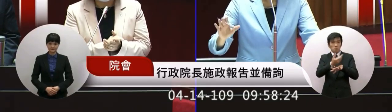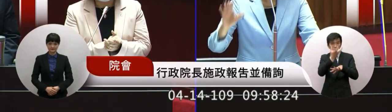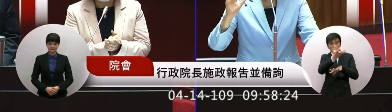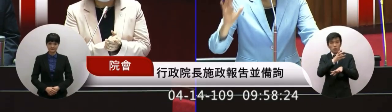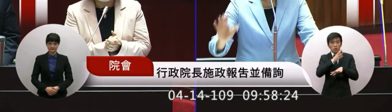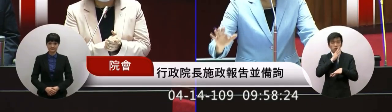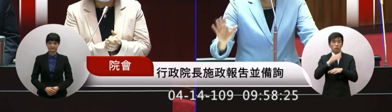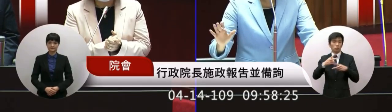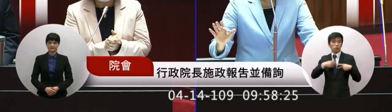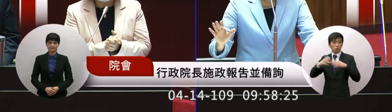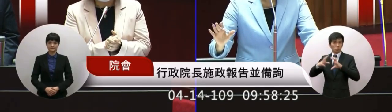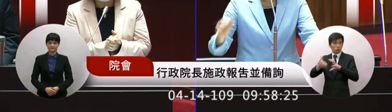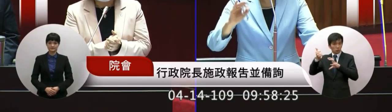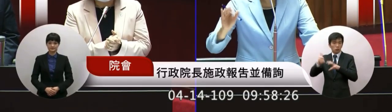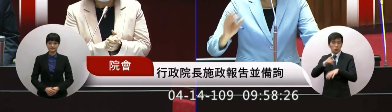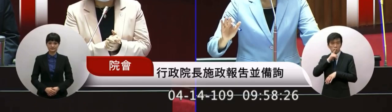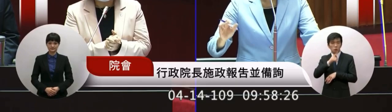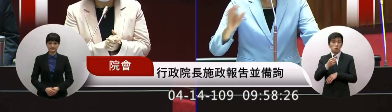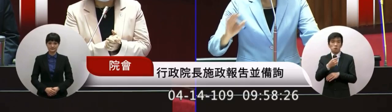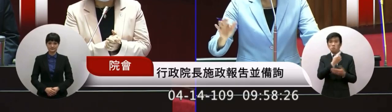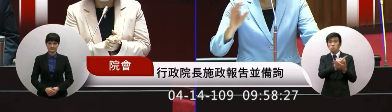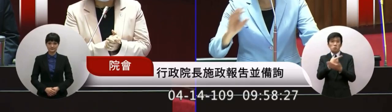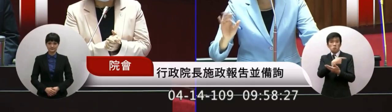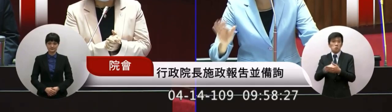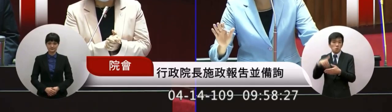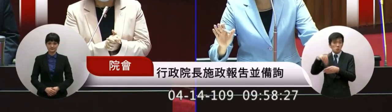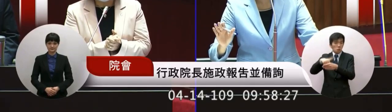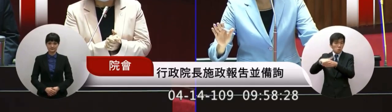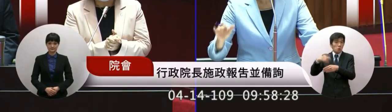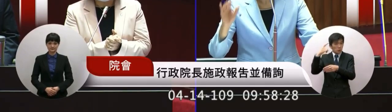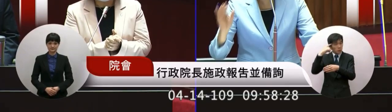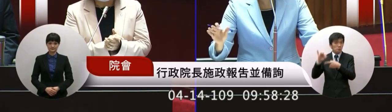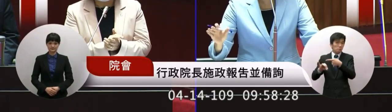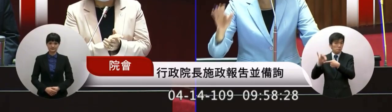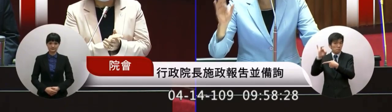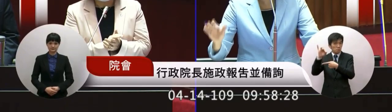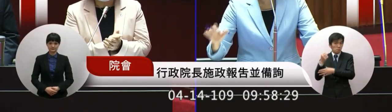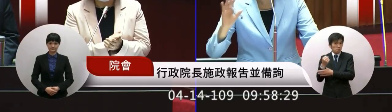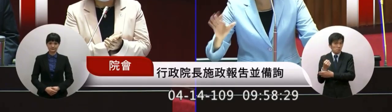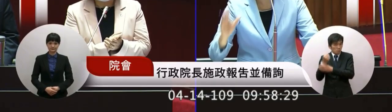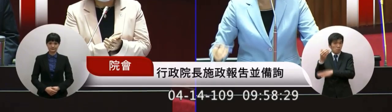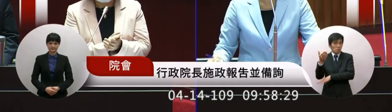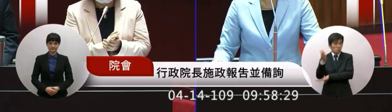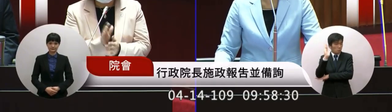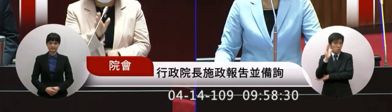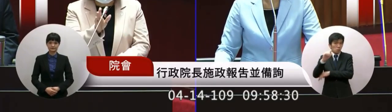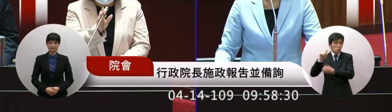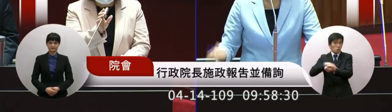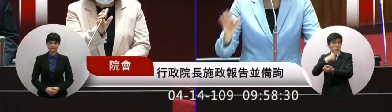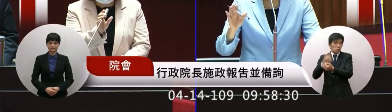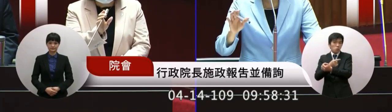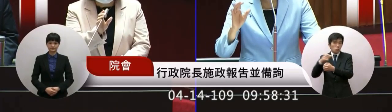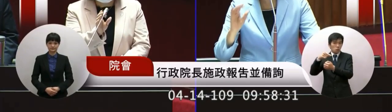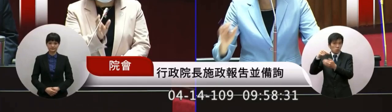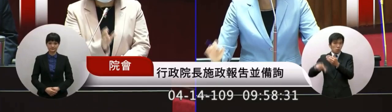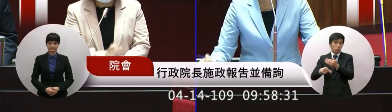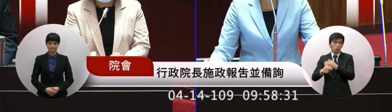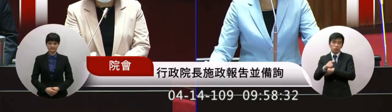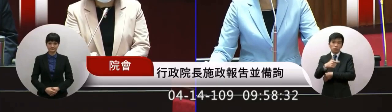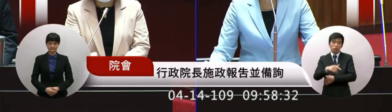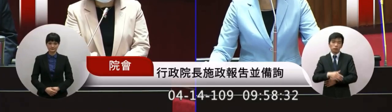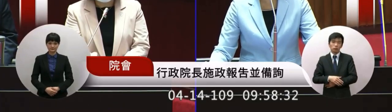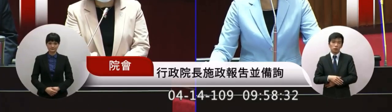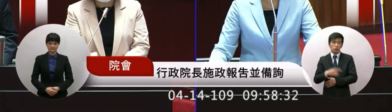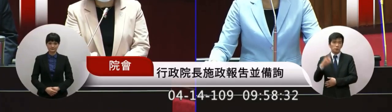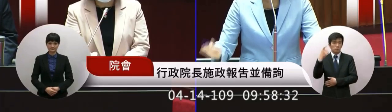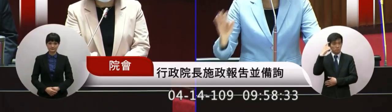话，并不能把所有的选票等同大家百分百的支持政府所有的政策。我想院长您是非